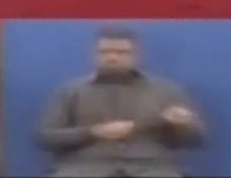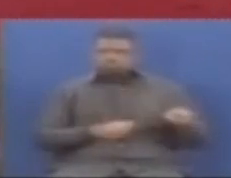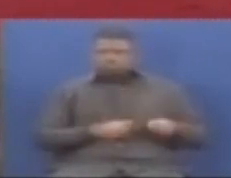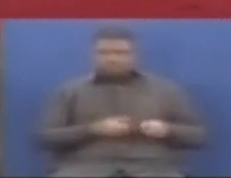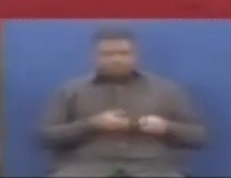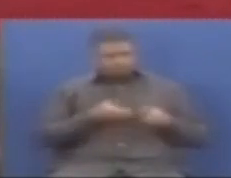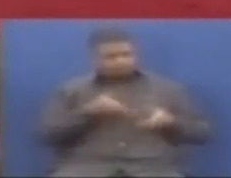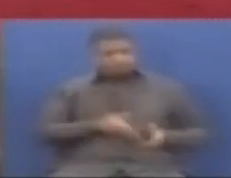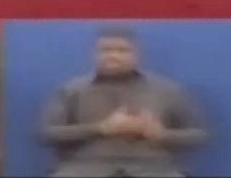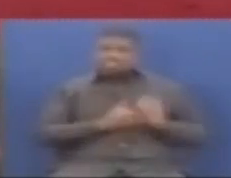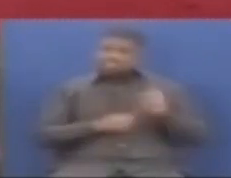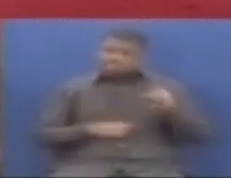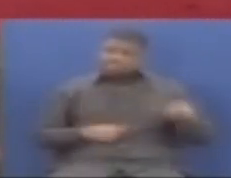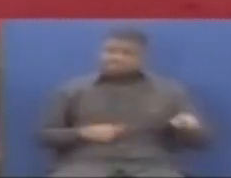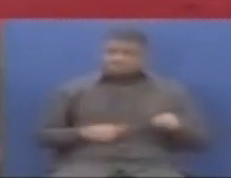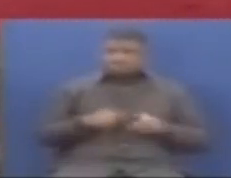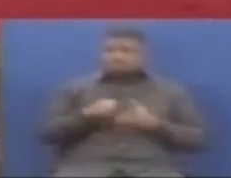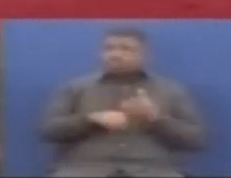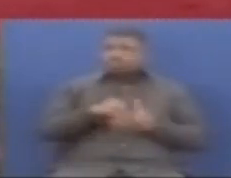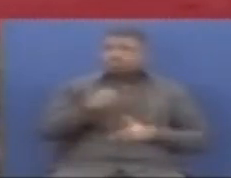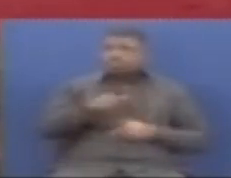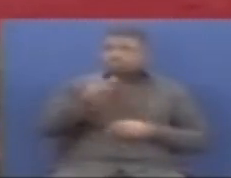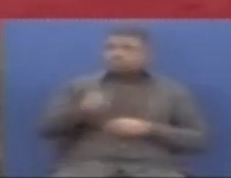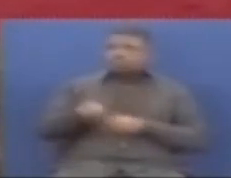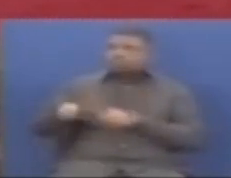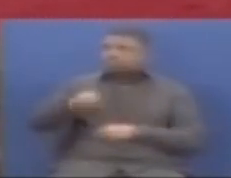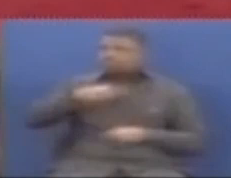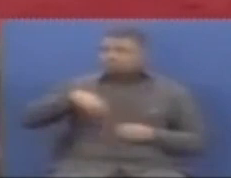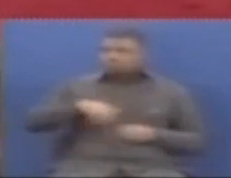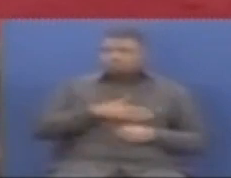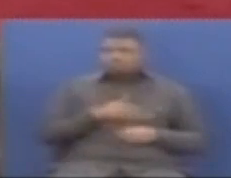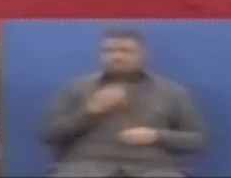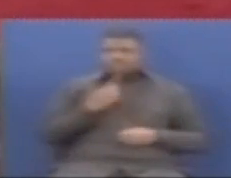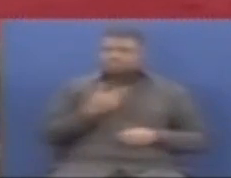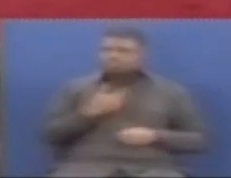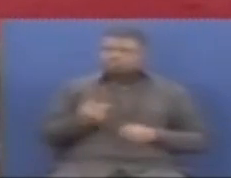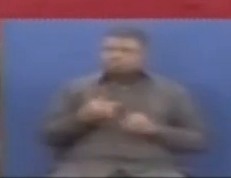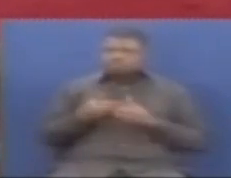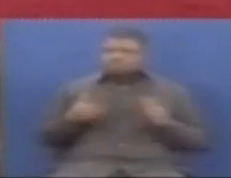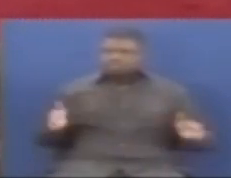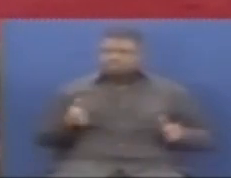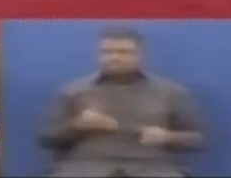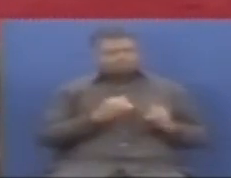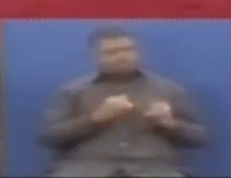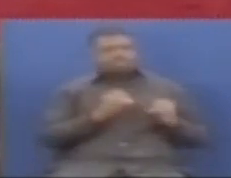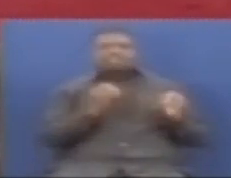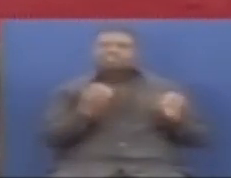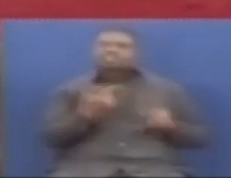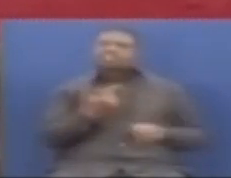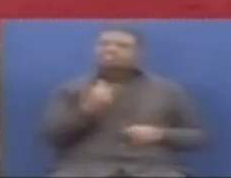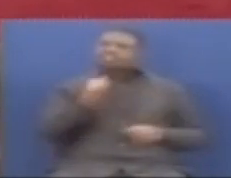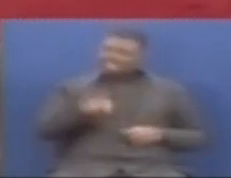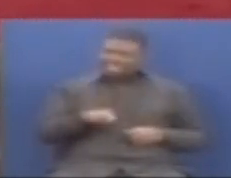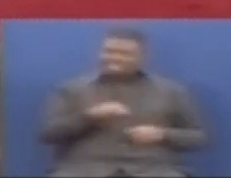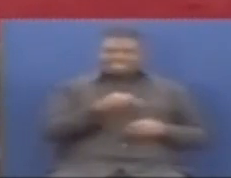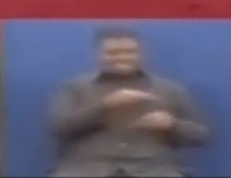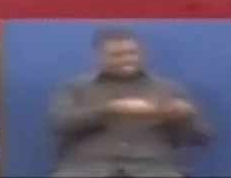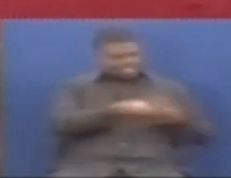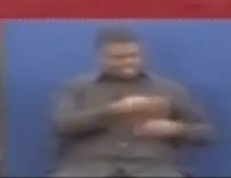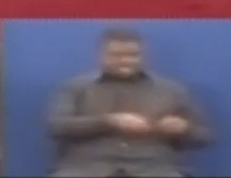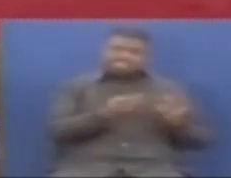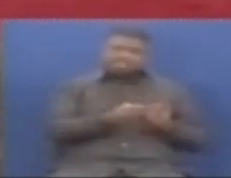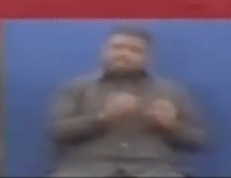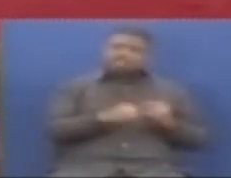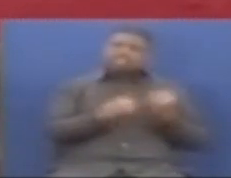fulani, tumeuza nini. Kwa sababu kama hakuna uratibu maalum, itakuwa hata tukiulizwa swali hatuwezi kujibu, kwa sababu mtu anakuwa ameuza kwa njia